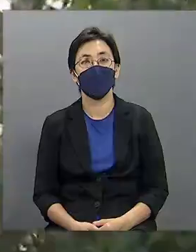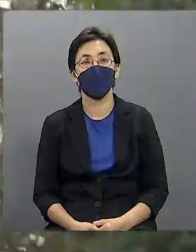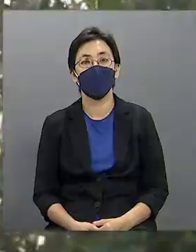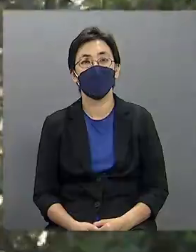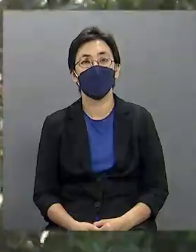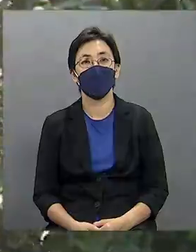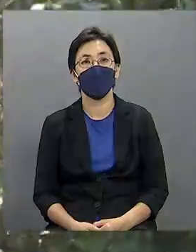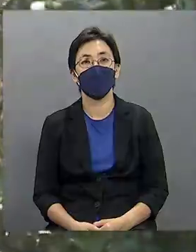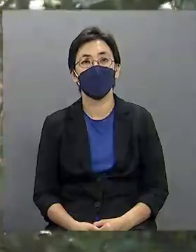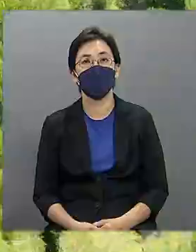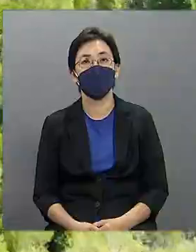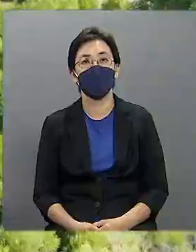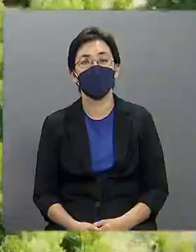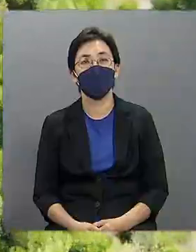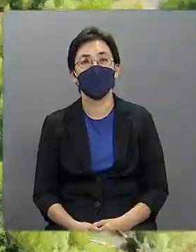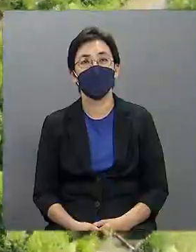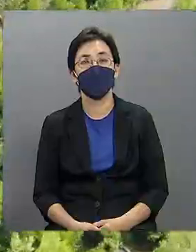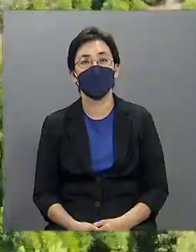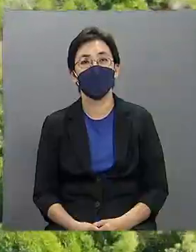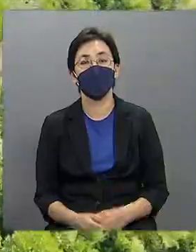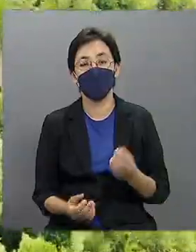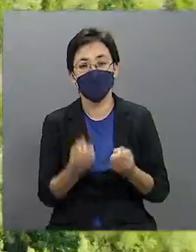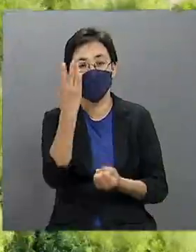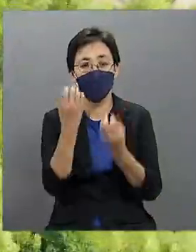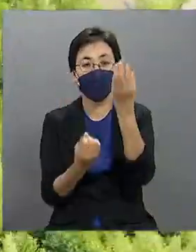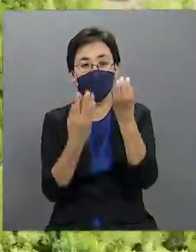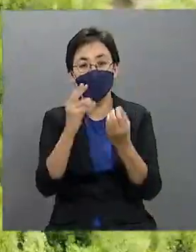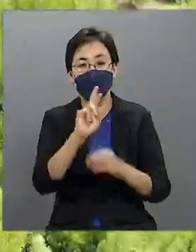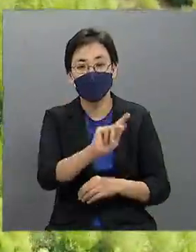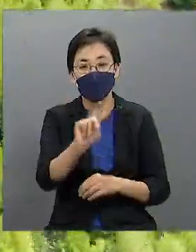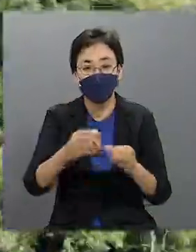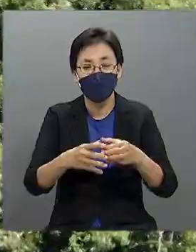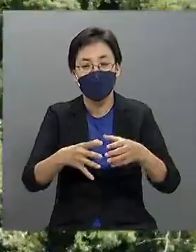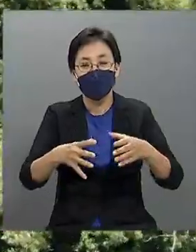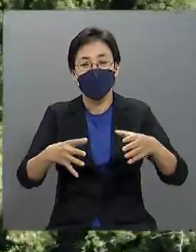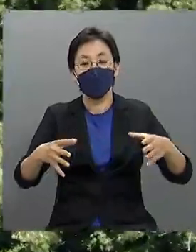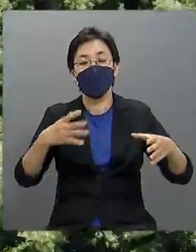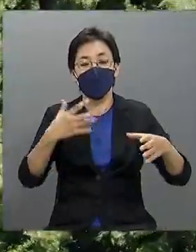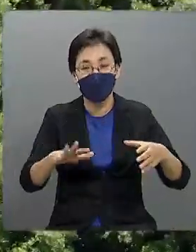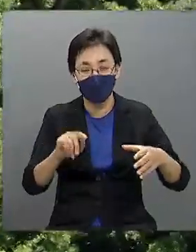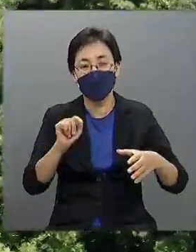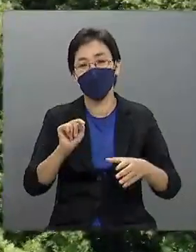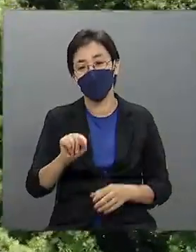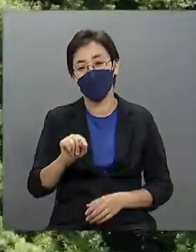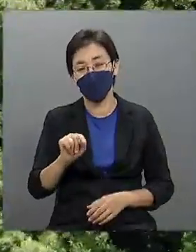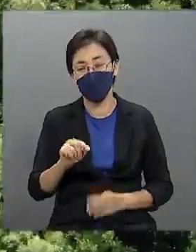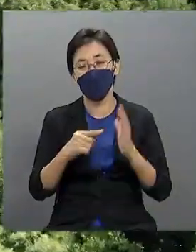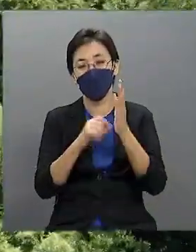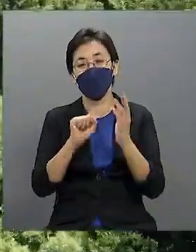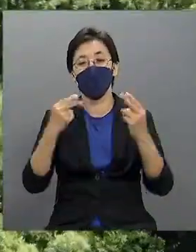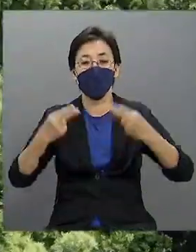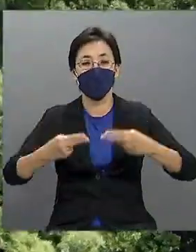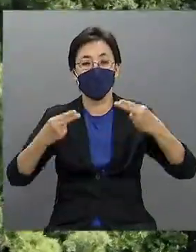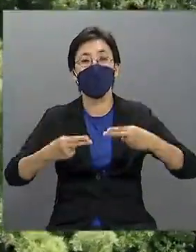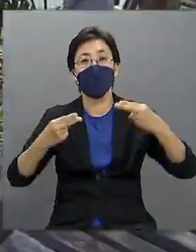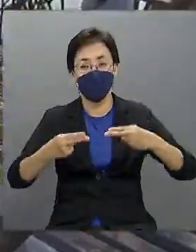นอกจากจะได้เพิ่มพืนที่สีเขียวใหกบประเทศแล้วพืนป่าชายเลนที่ตำบนบางแก้ว จำหวดสุดสงครามยัเป็